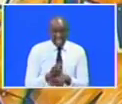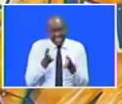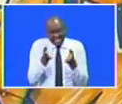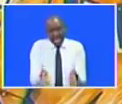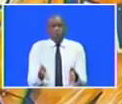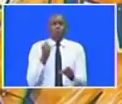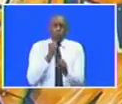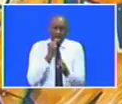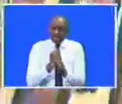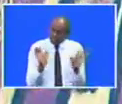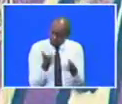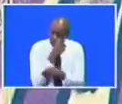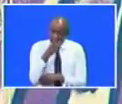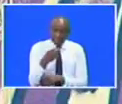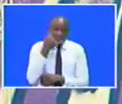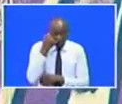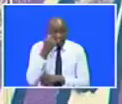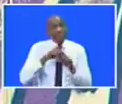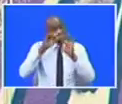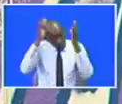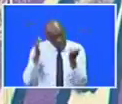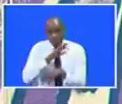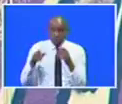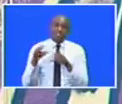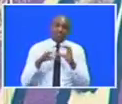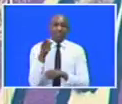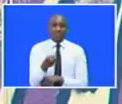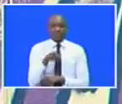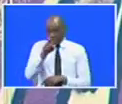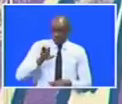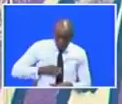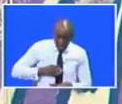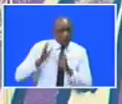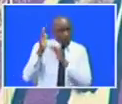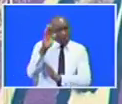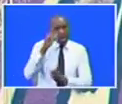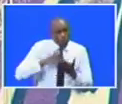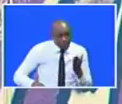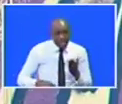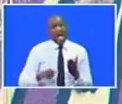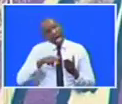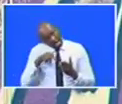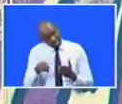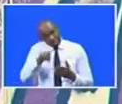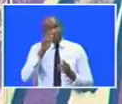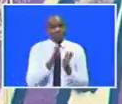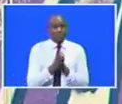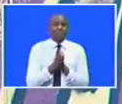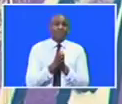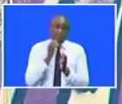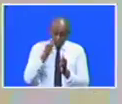kwa kibarua, si tu kwa Kenya, bali ulimwengu mzima, kwa mama huyu, matumaini yanayo kuwa juhudi zake za kuzima